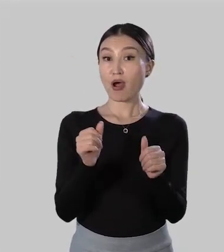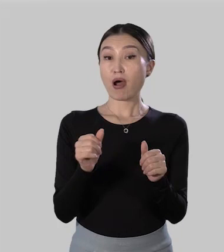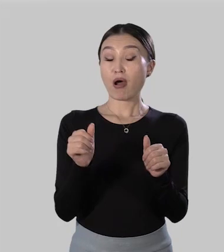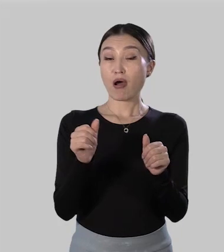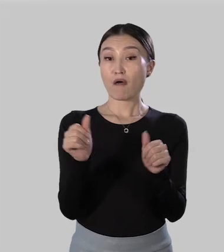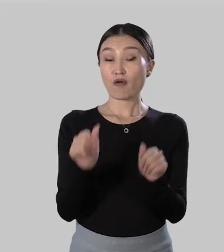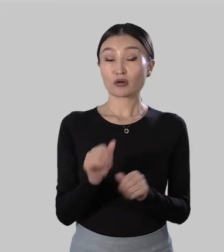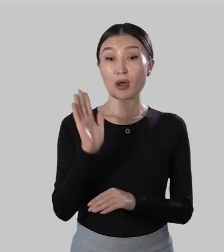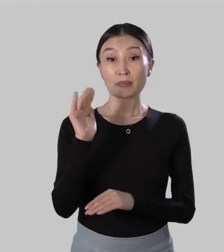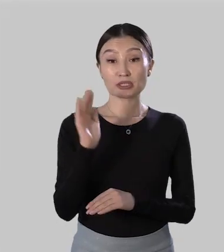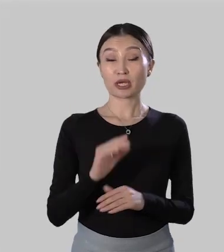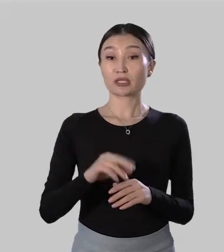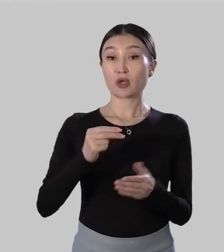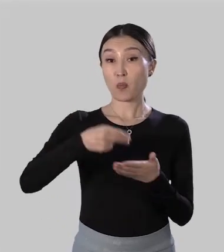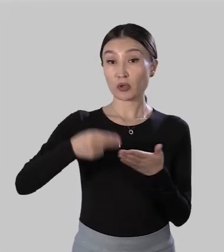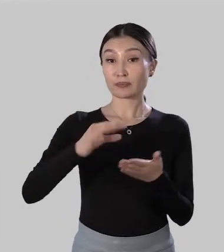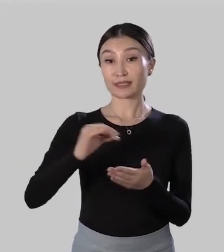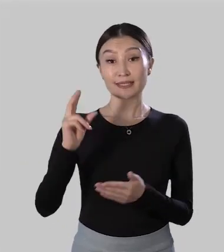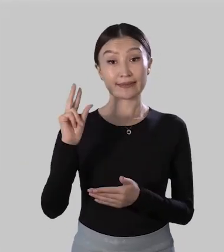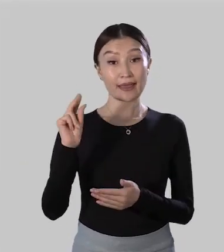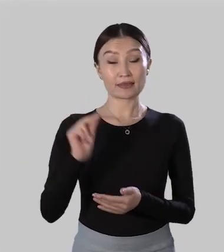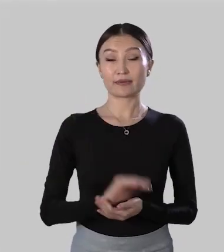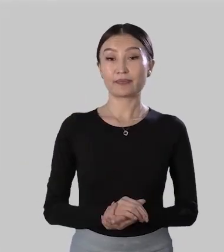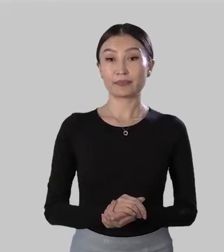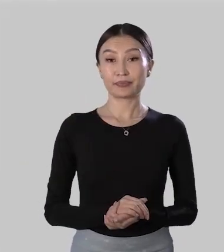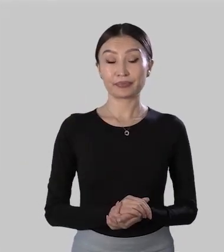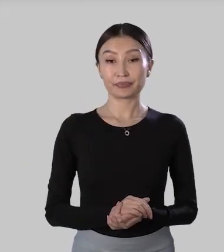формулы прощания, подпись и дата.